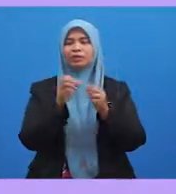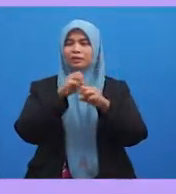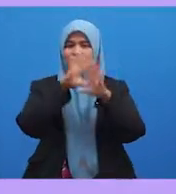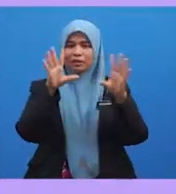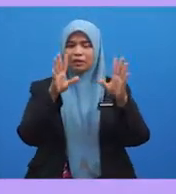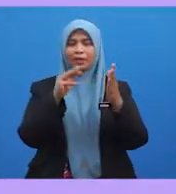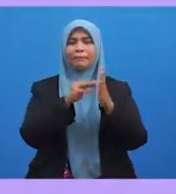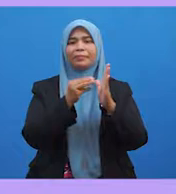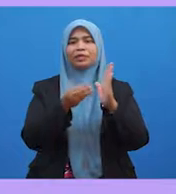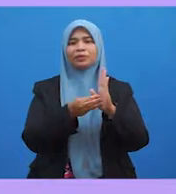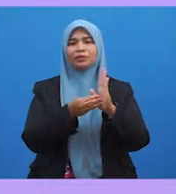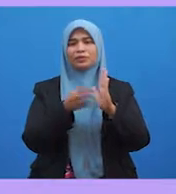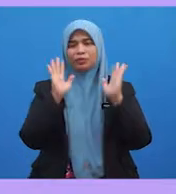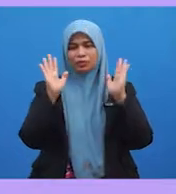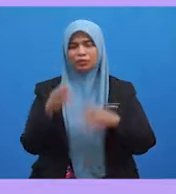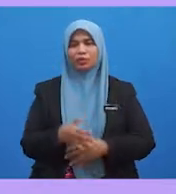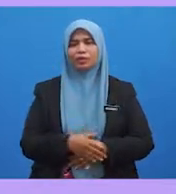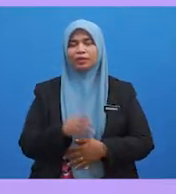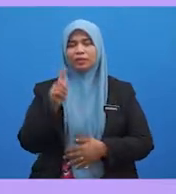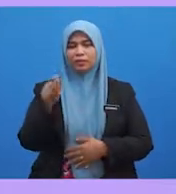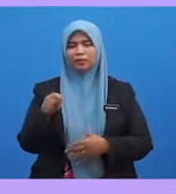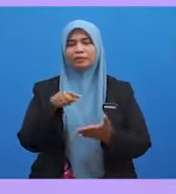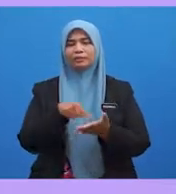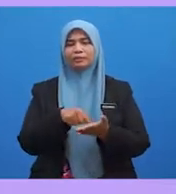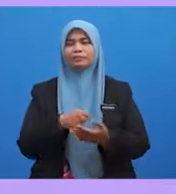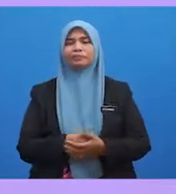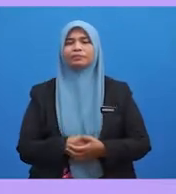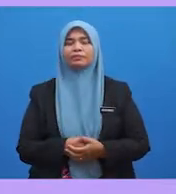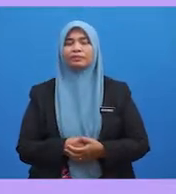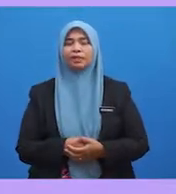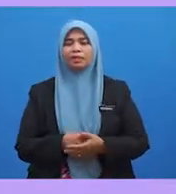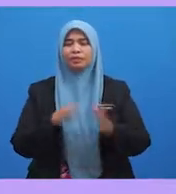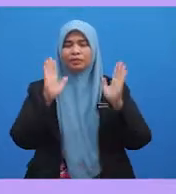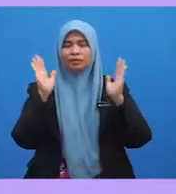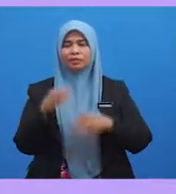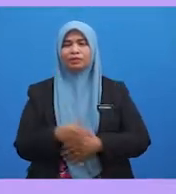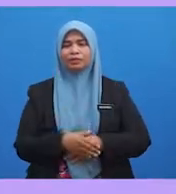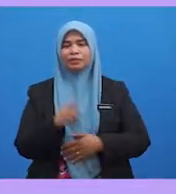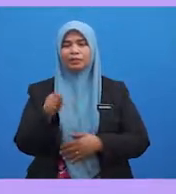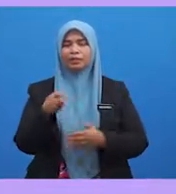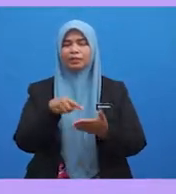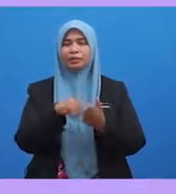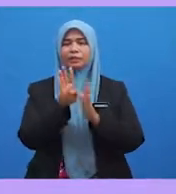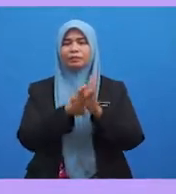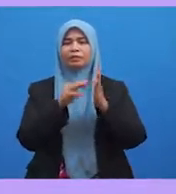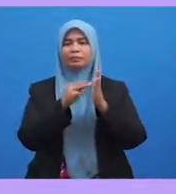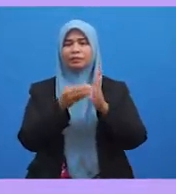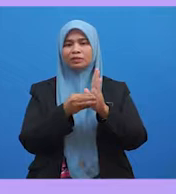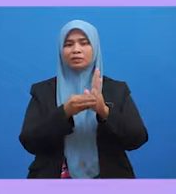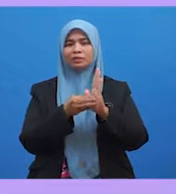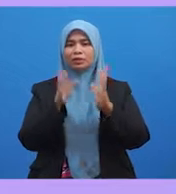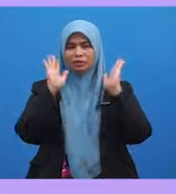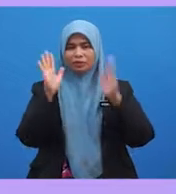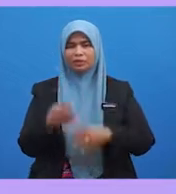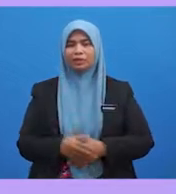kita dengan menerangkan maksud solat sunat hajat. Solat sunat hajat bermaksud solat